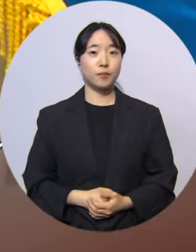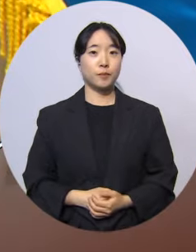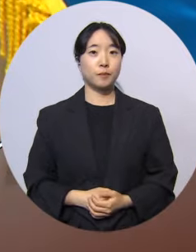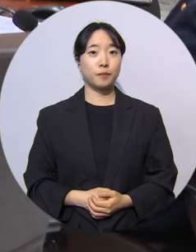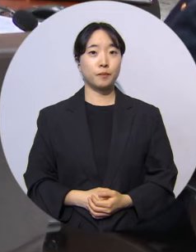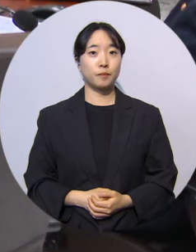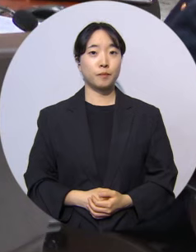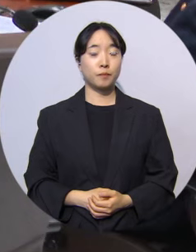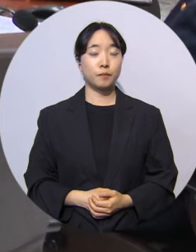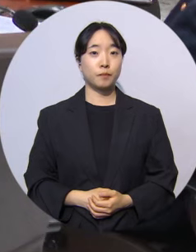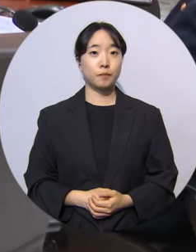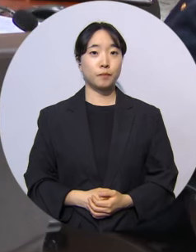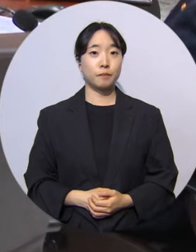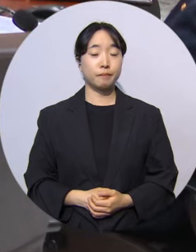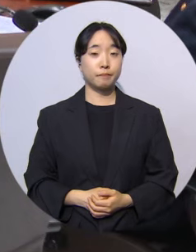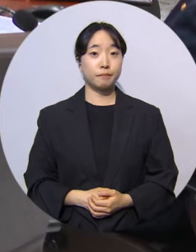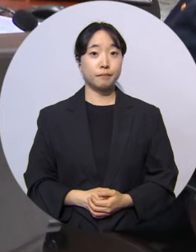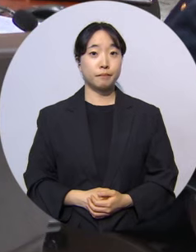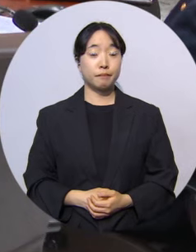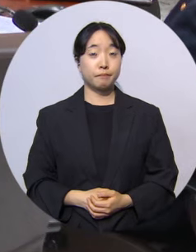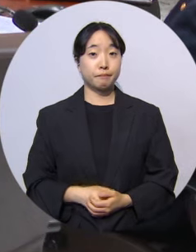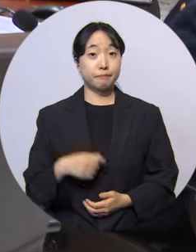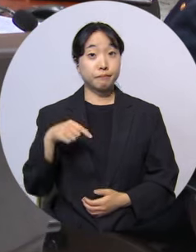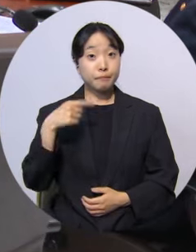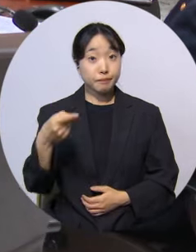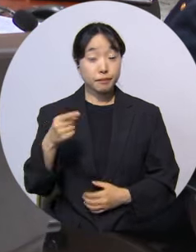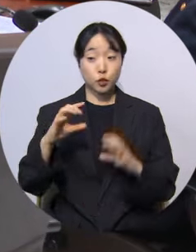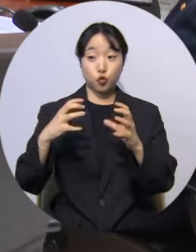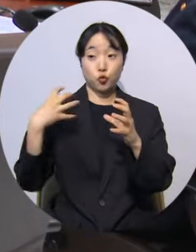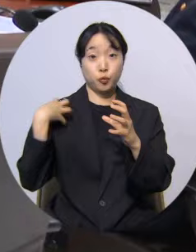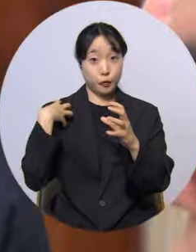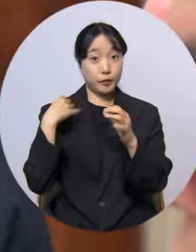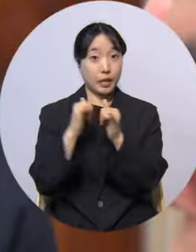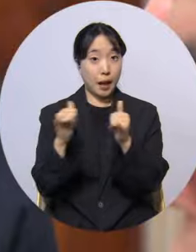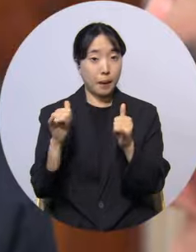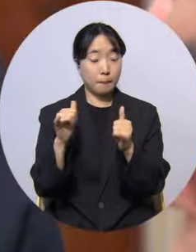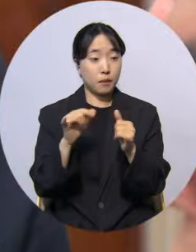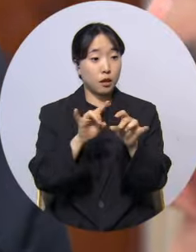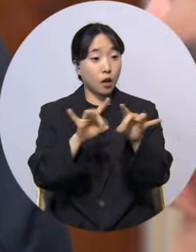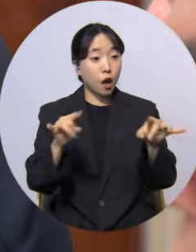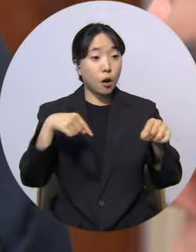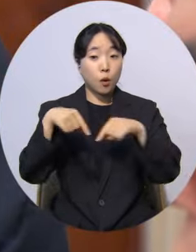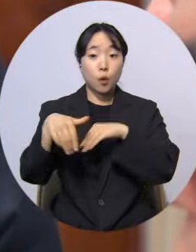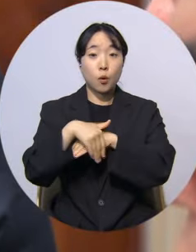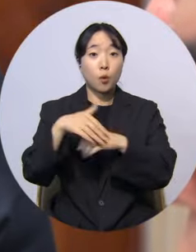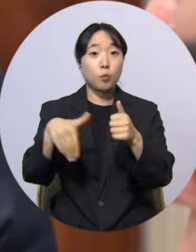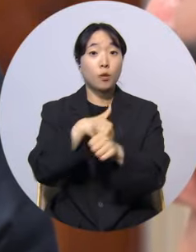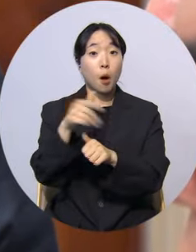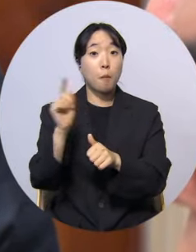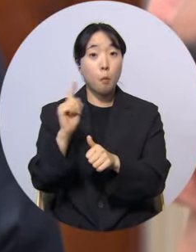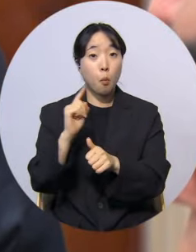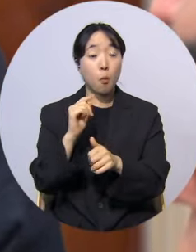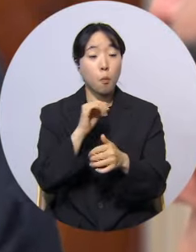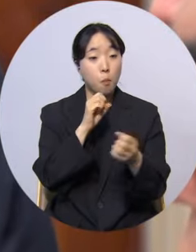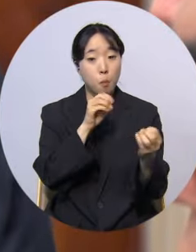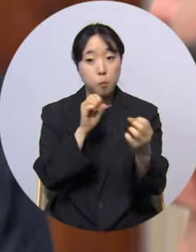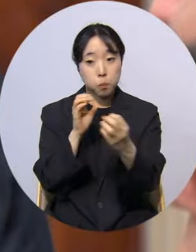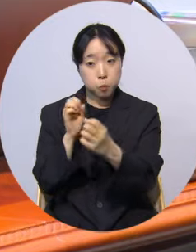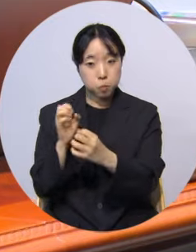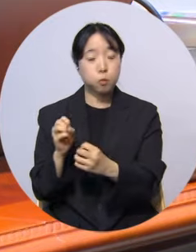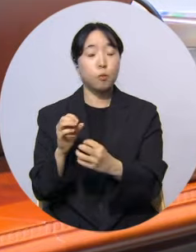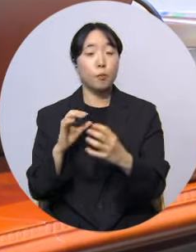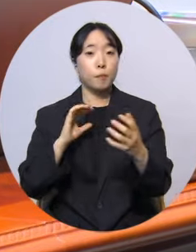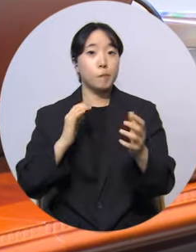하겠습니다. 윤 대통령은 국무위원들을 향해 주요 정책 진행 상황을 하나하나 챙기고 국민과 현장의 생생한